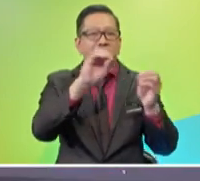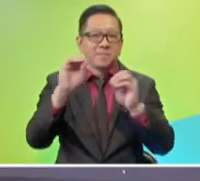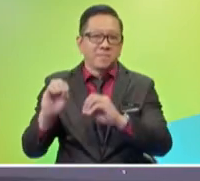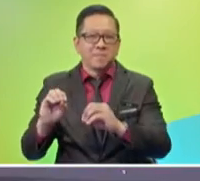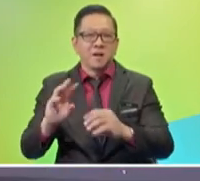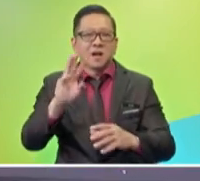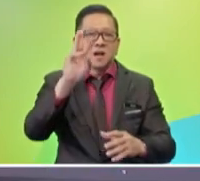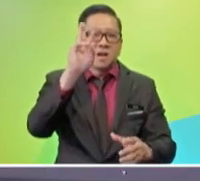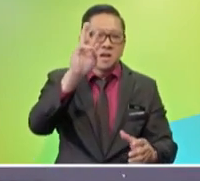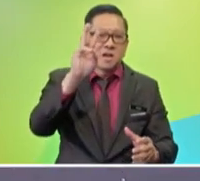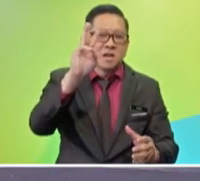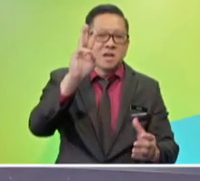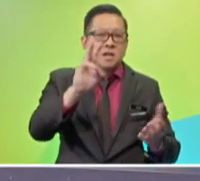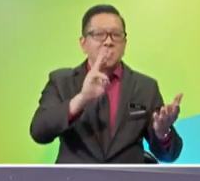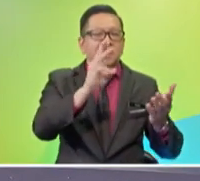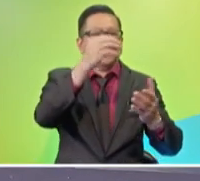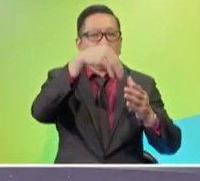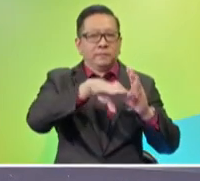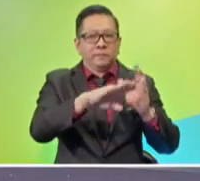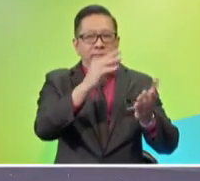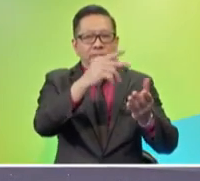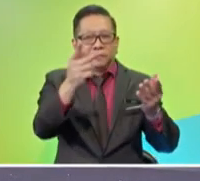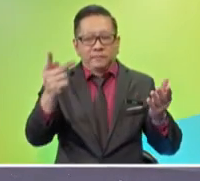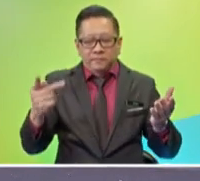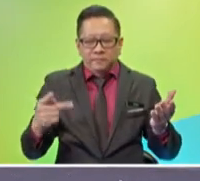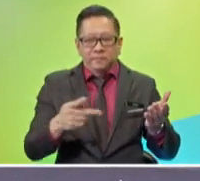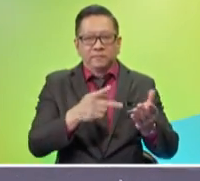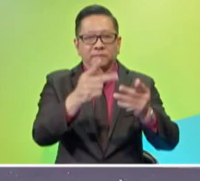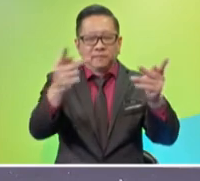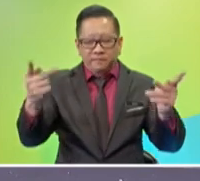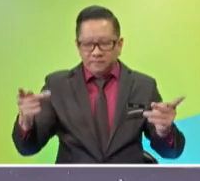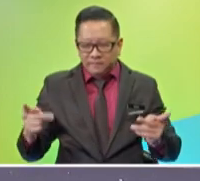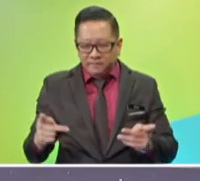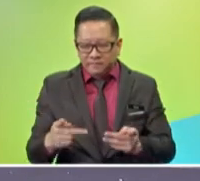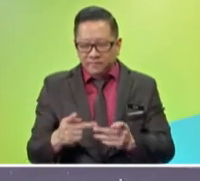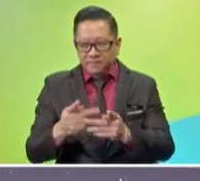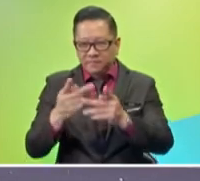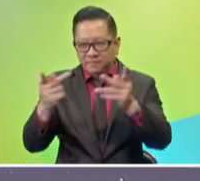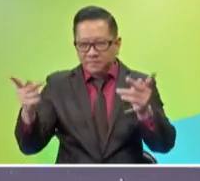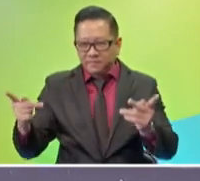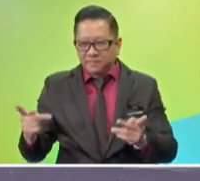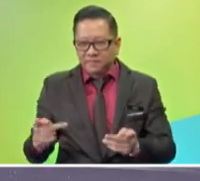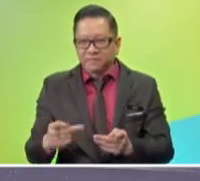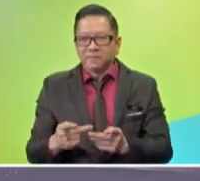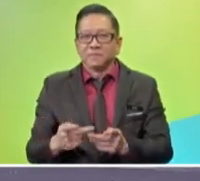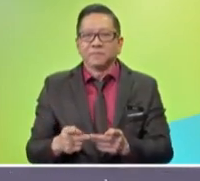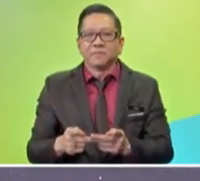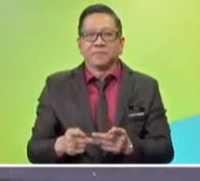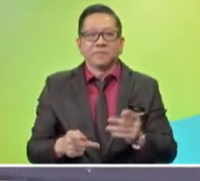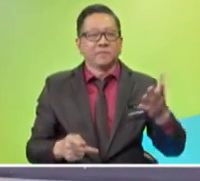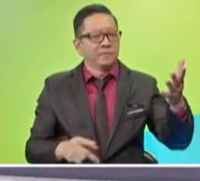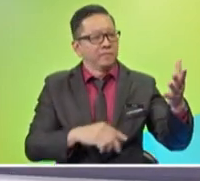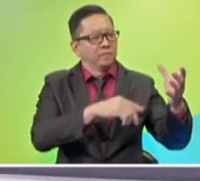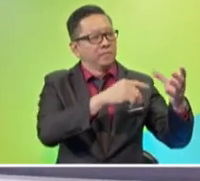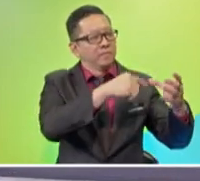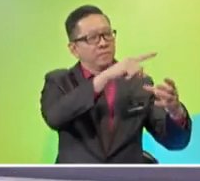Dan kering-kering. Ikan ni masuk dalam kolam yang terakhir. Ya, betul. Akhirnya ikan hari semua telah dipindahkan